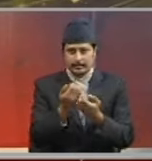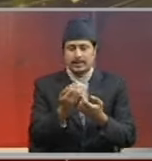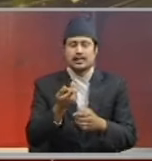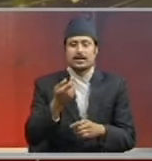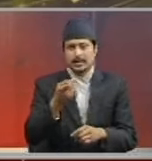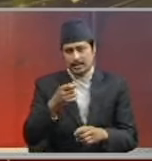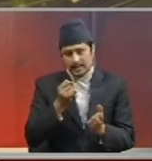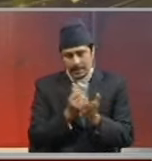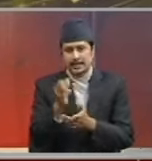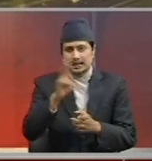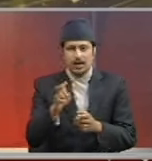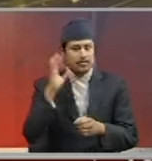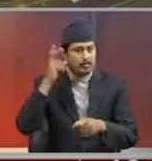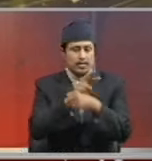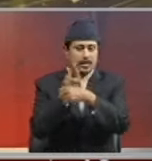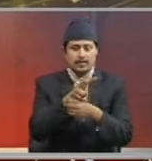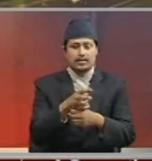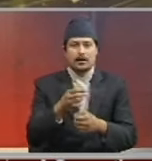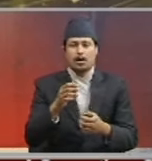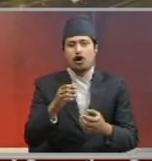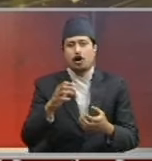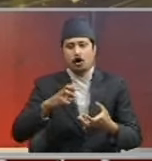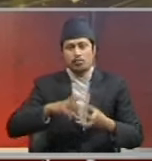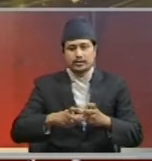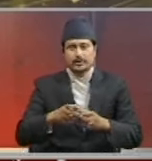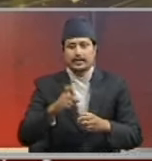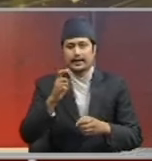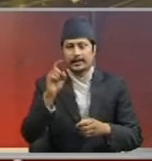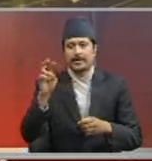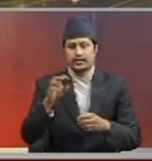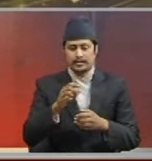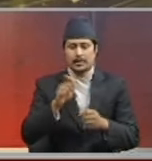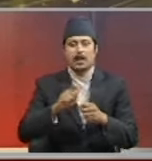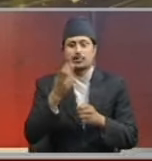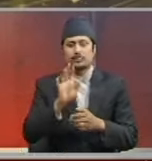र पर्यटनको छुट्टा छुट्टै औद्योगिक ग्राम निर्माण गर्ने तयारी पनि रहेको छ